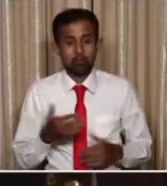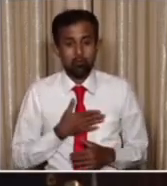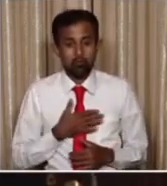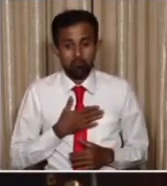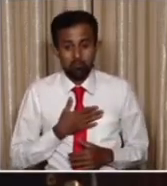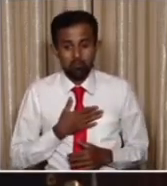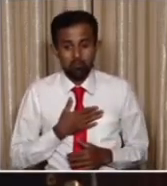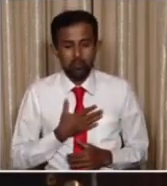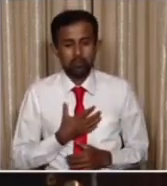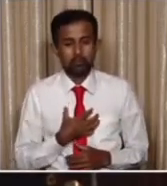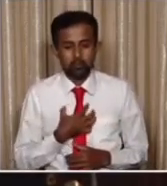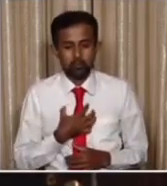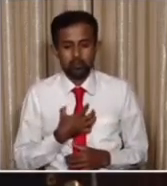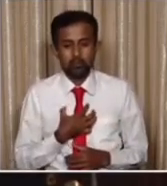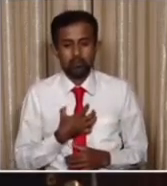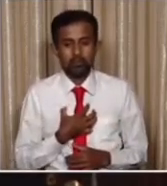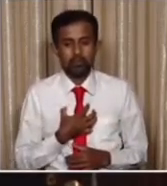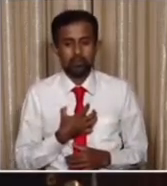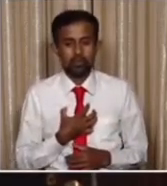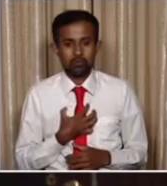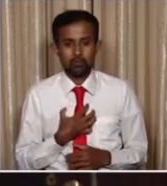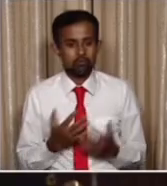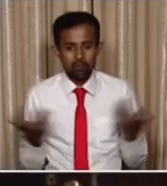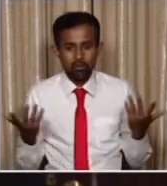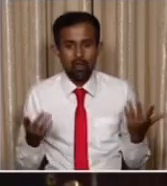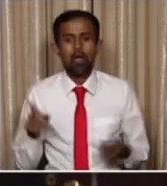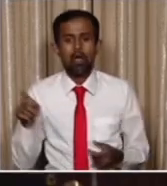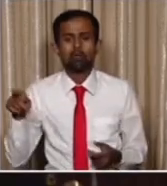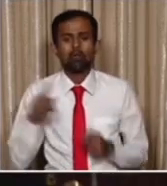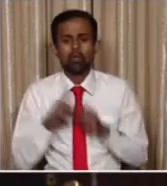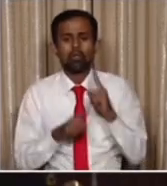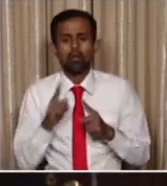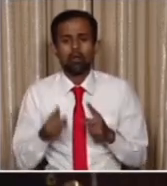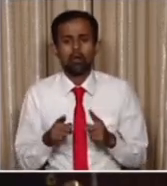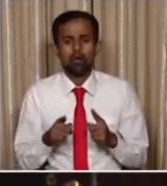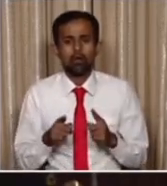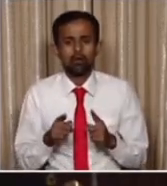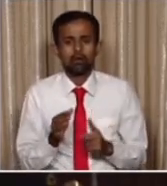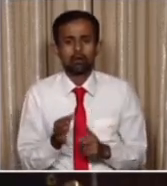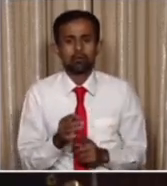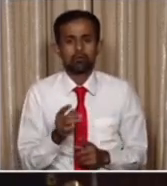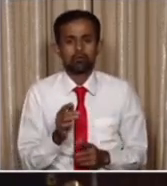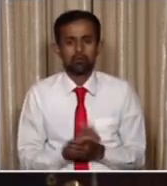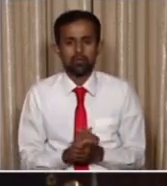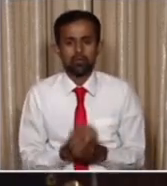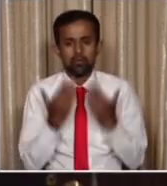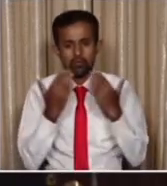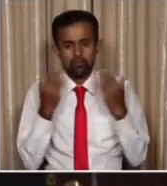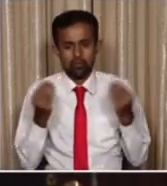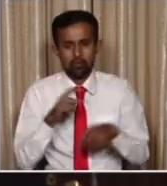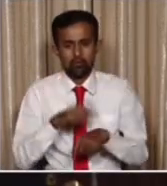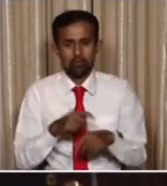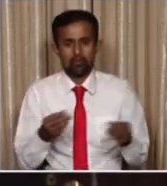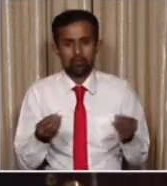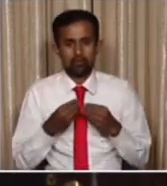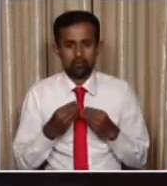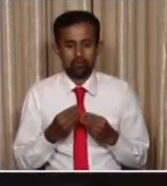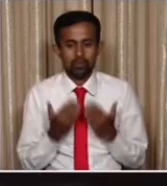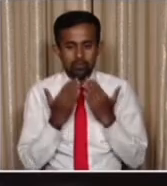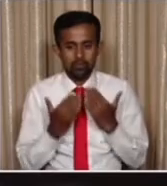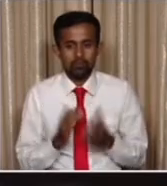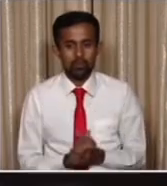හදවතට කම්පා කරන වේදකරවක් ඇති වෙන්නේ නැත්නම් කවුද ඒකට කතා කරන්නේ ගරු සභාපතිතුමනි? ස්තුතියි ඔබතුමාට කාලය ලබා දුන්නාට. බොහොම